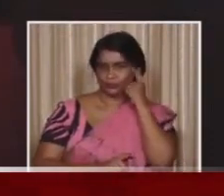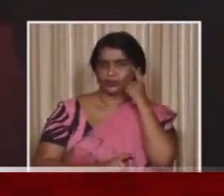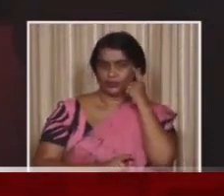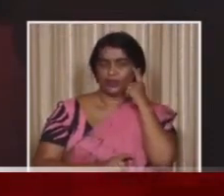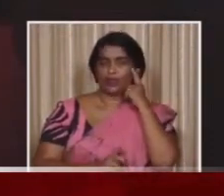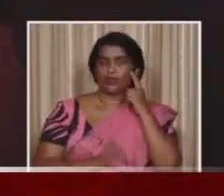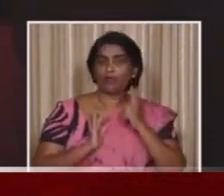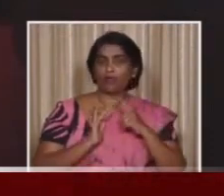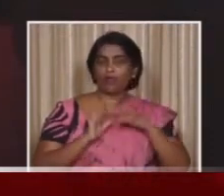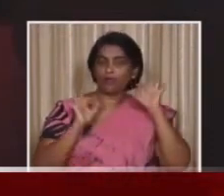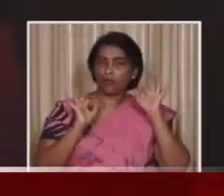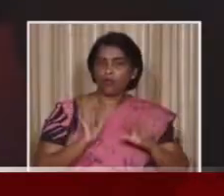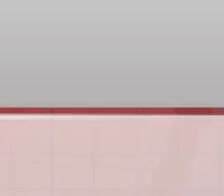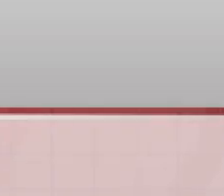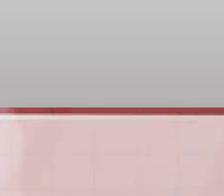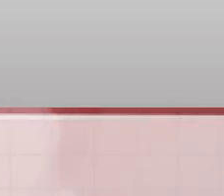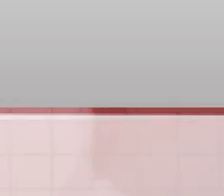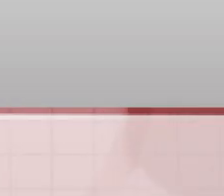நன்றியை தெரிவித்துக் கொள்கின்றேன் என்றார்.